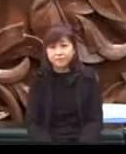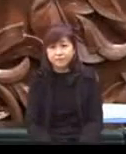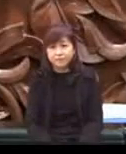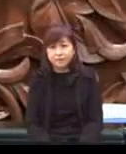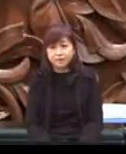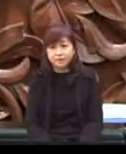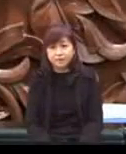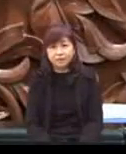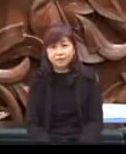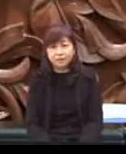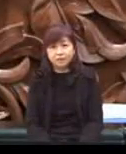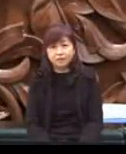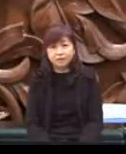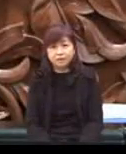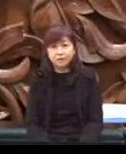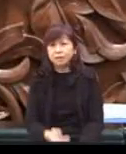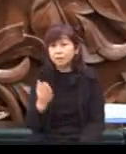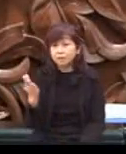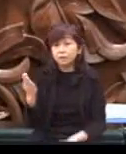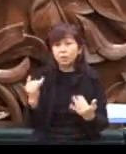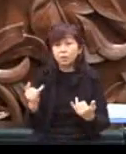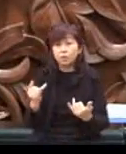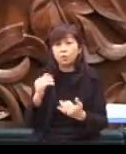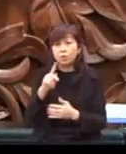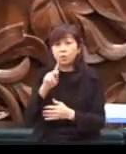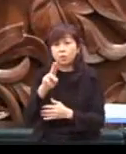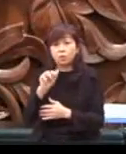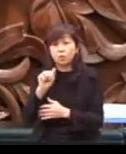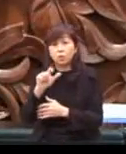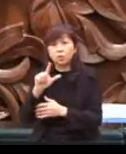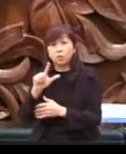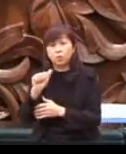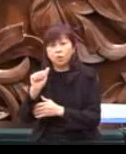berikutnya yang bermak waleslamo Bekasi